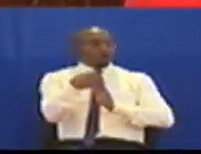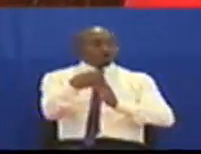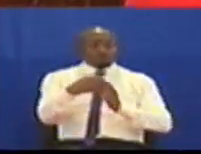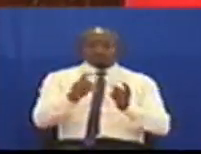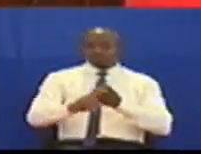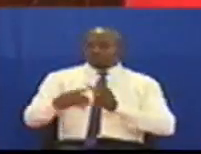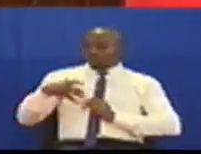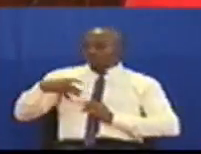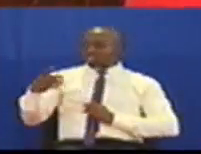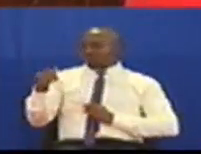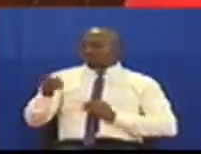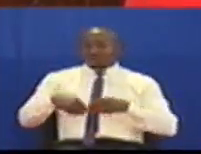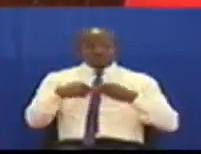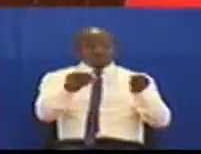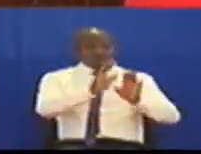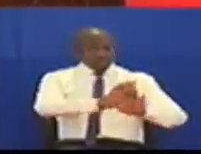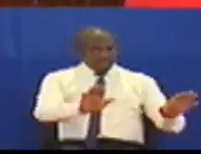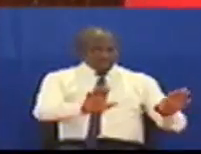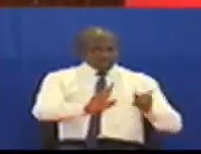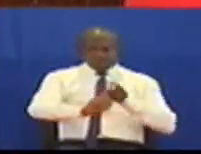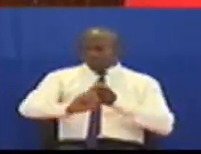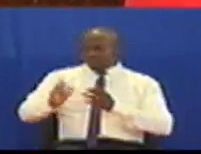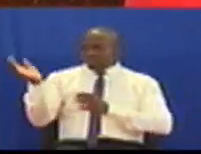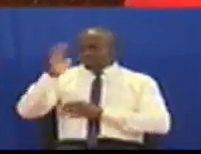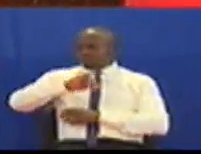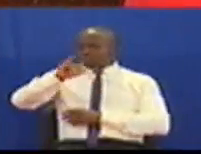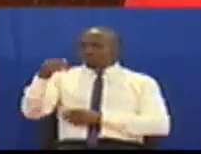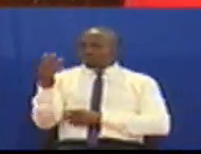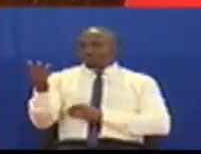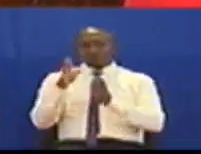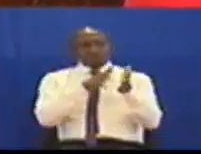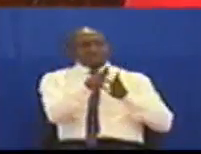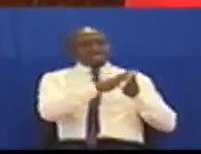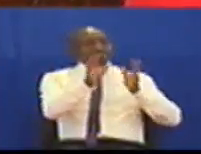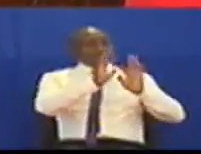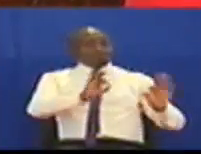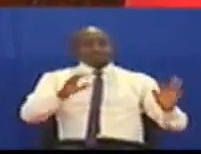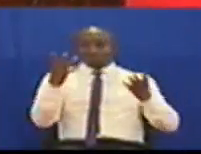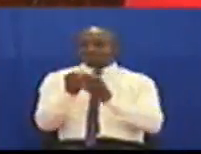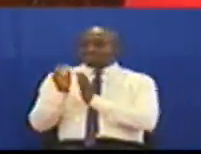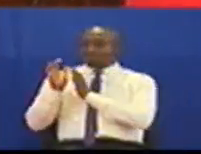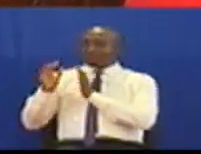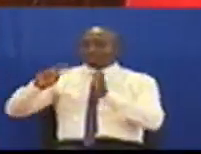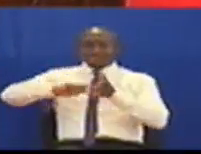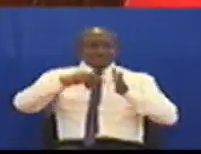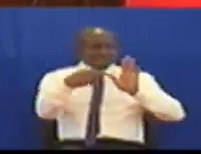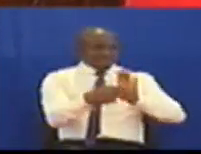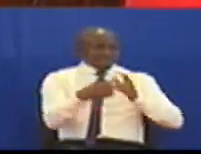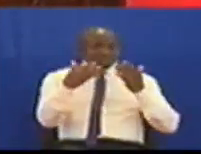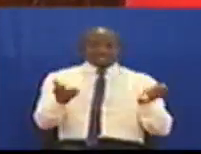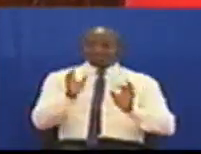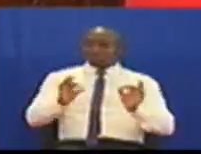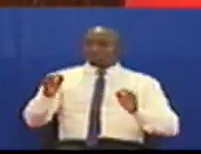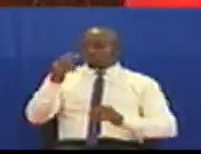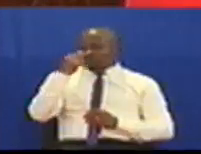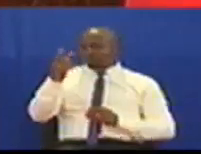aliutoa waziri wa fedha siku ya Jumatatu, aliutoa vizuri na mikakati. Lakini tuone kwamba